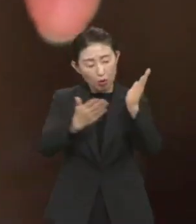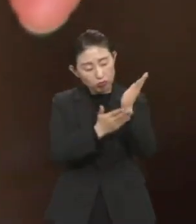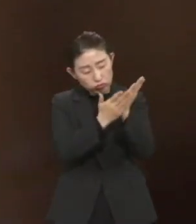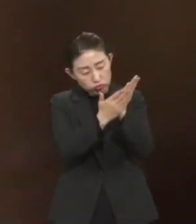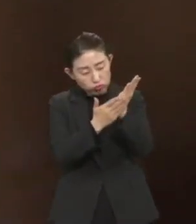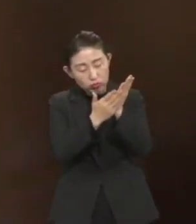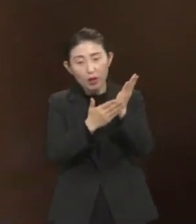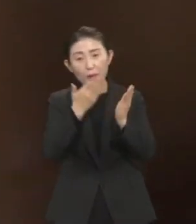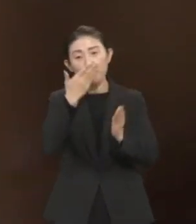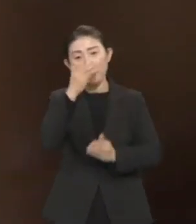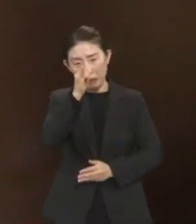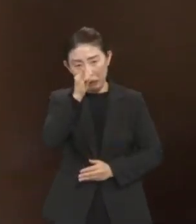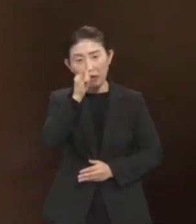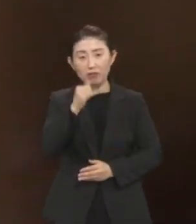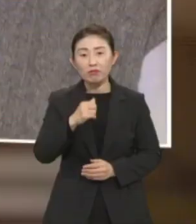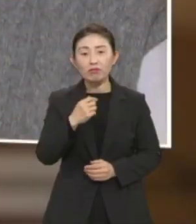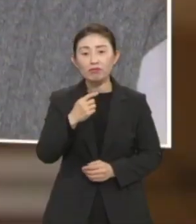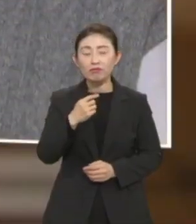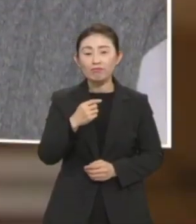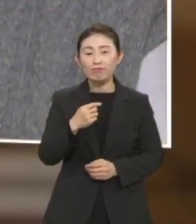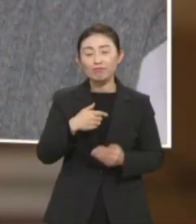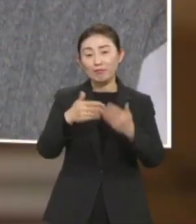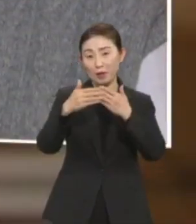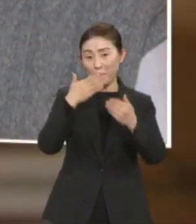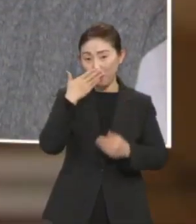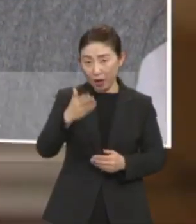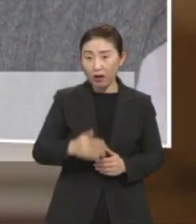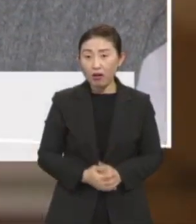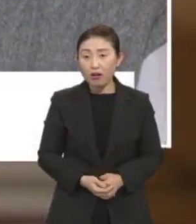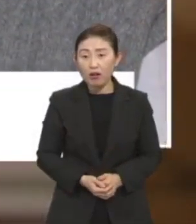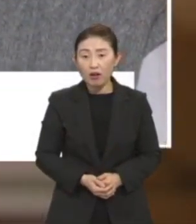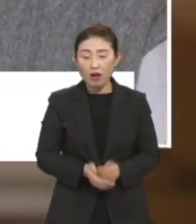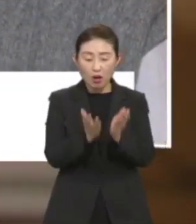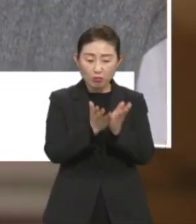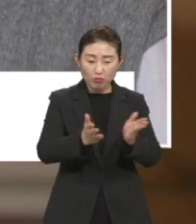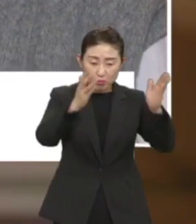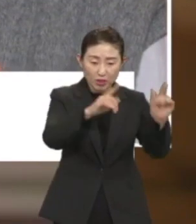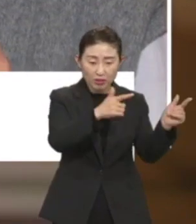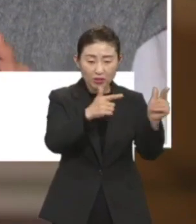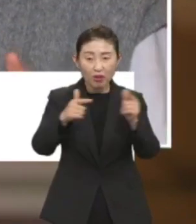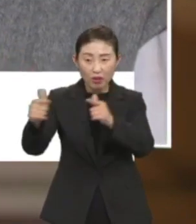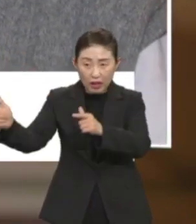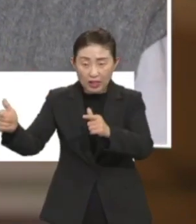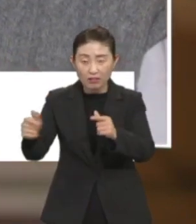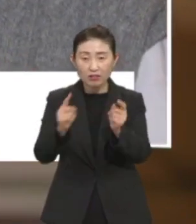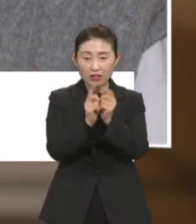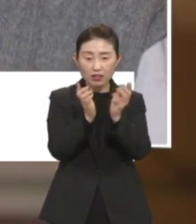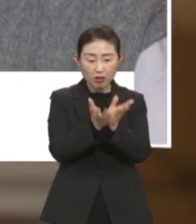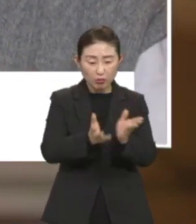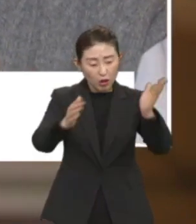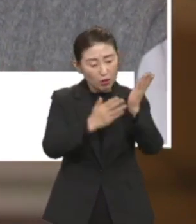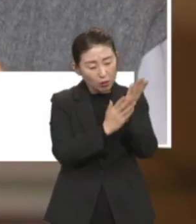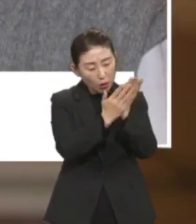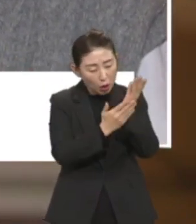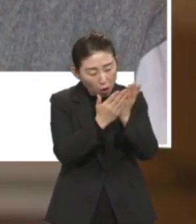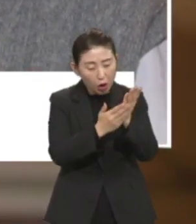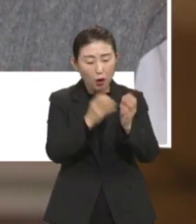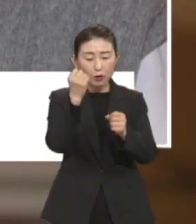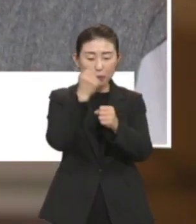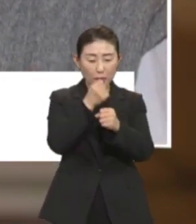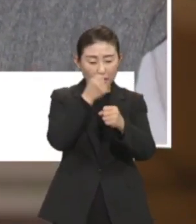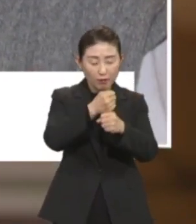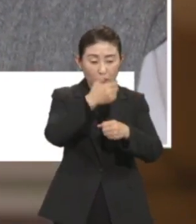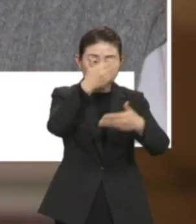전시품도 새롭게 마련됐습니다. 대표 문화재를 일부 선별해서 이제 촉각 체험물을 만들고 그것을 만드는